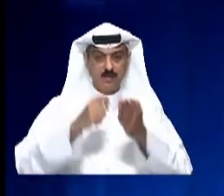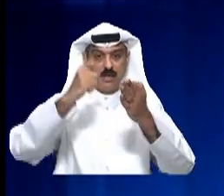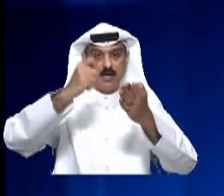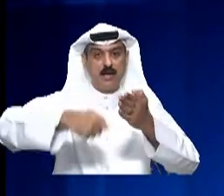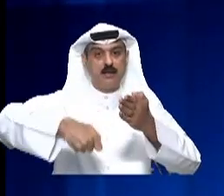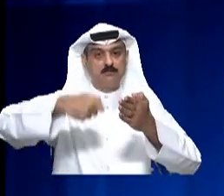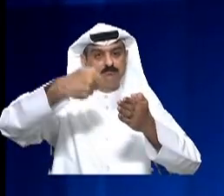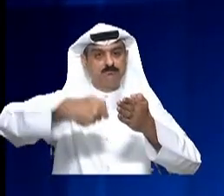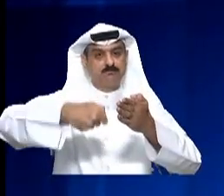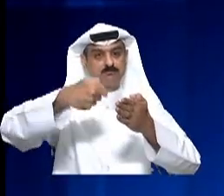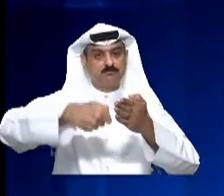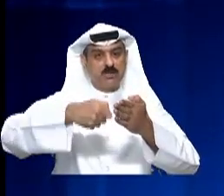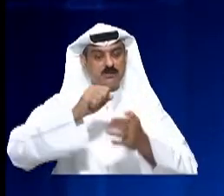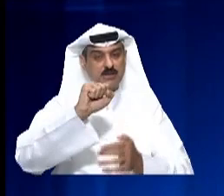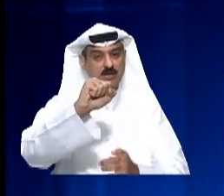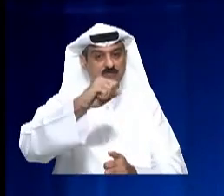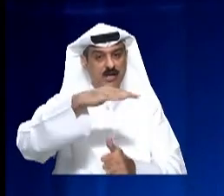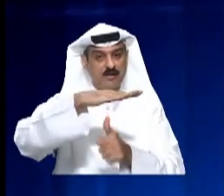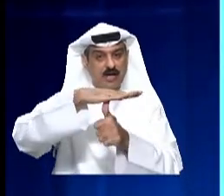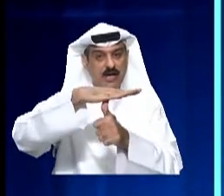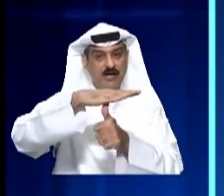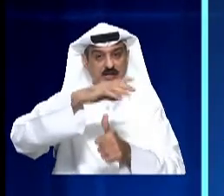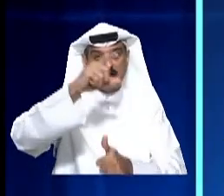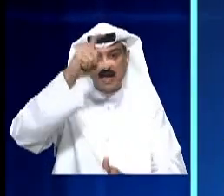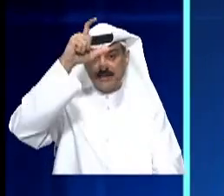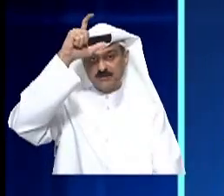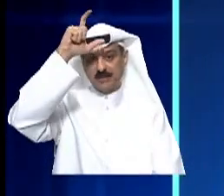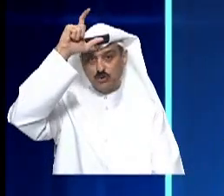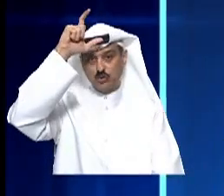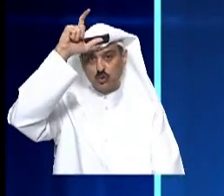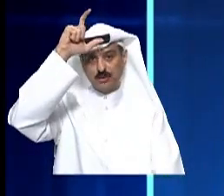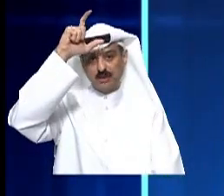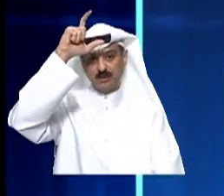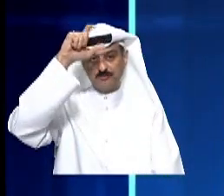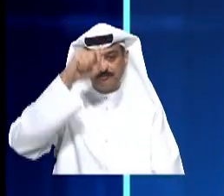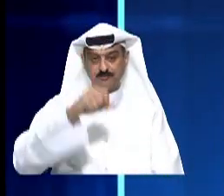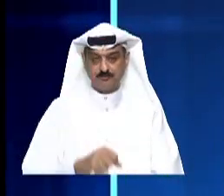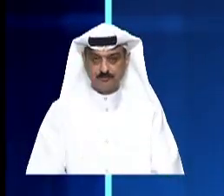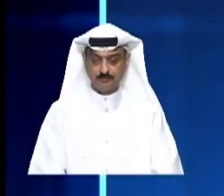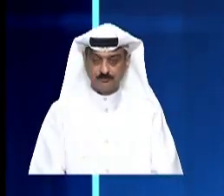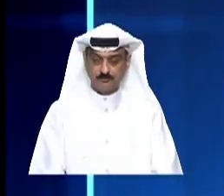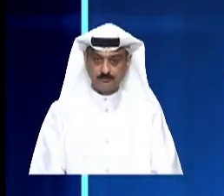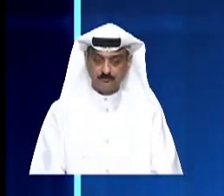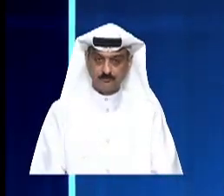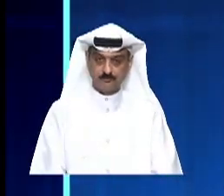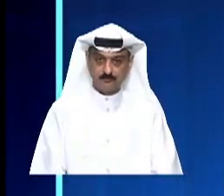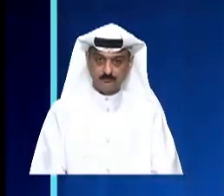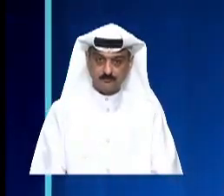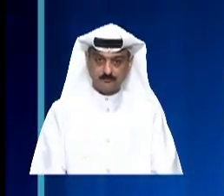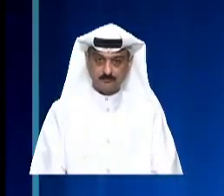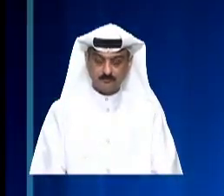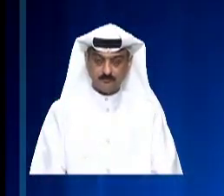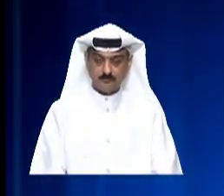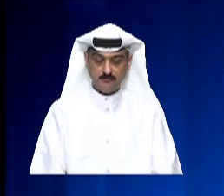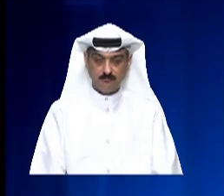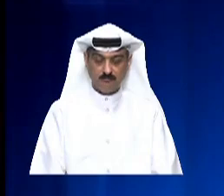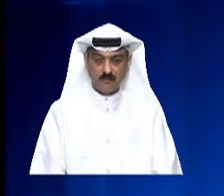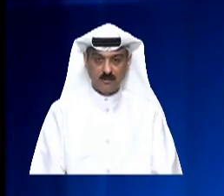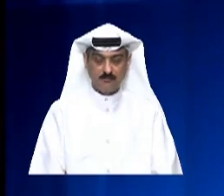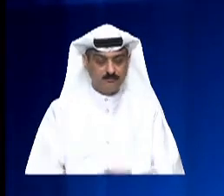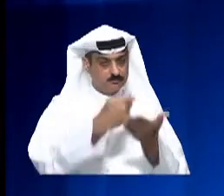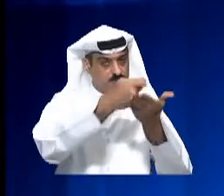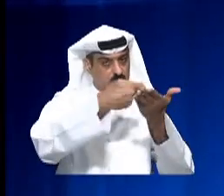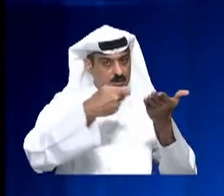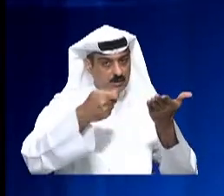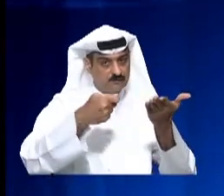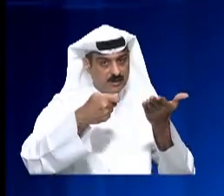تعزية إلى فخامة الرئيس رجب طيب أردوغان رئيس الجمهورية التركية الصديقة، أعرب فيها